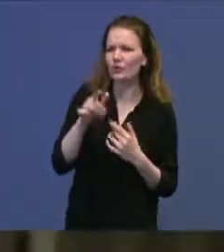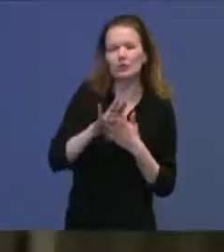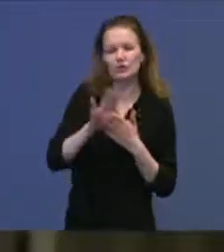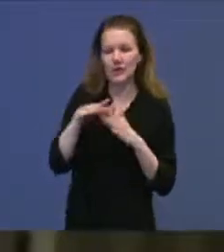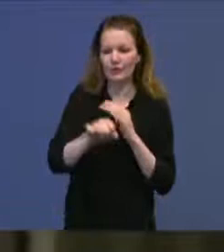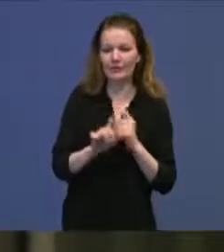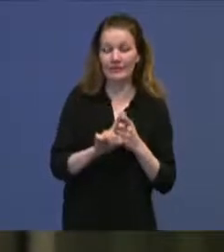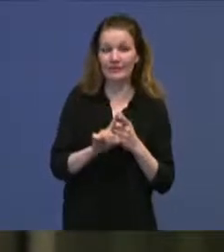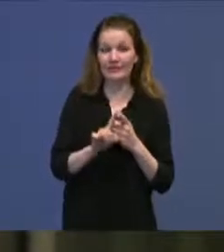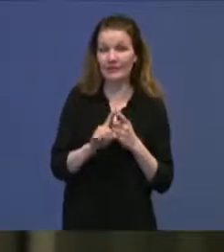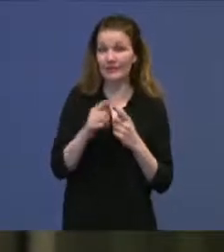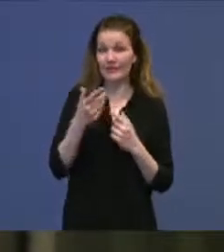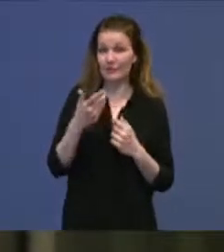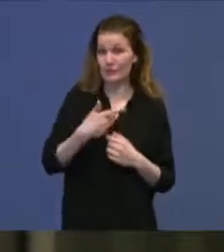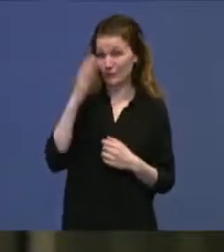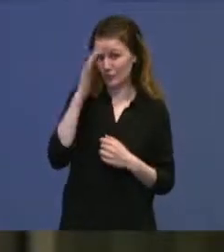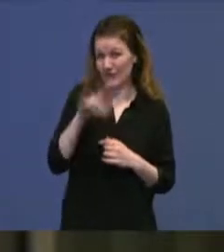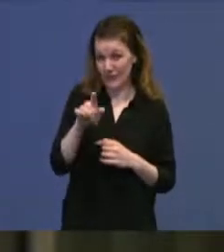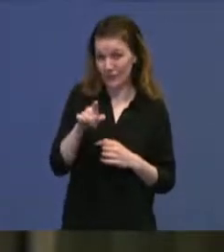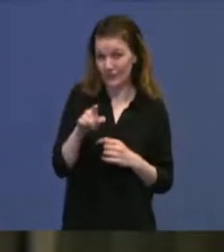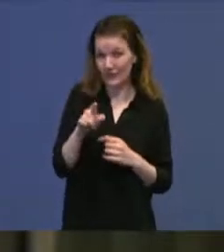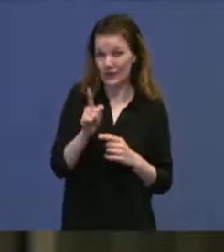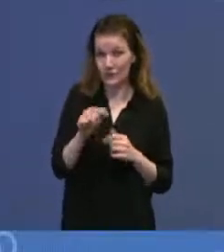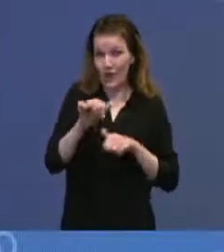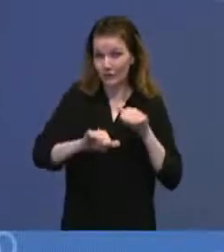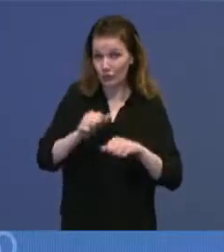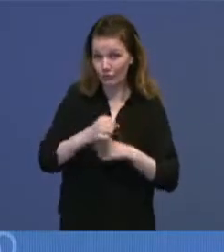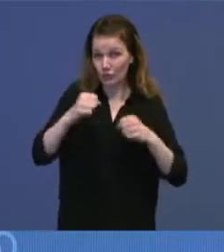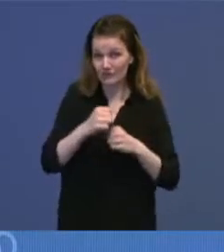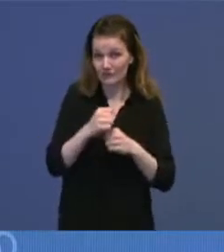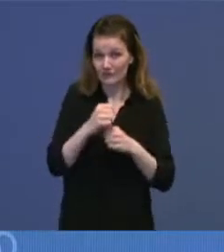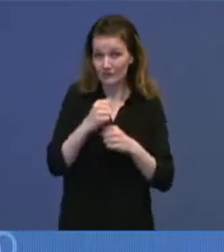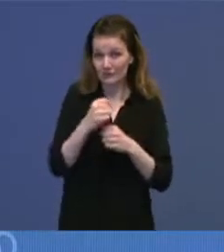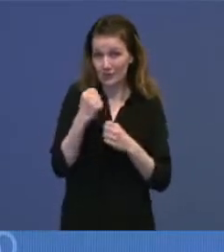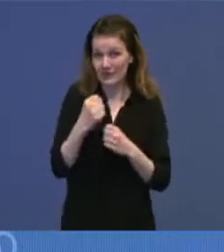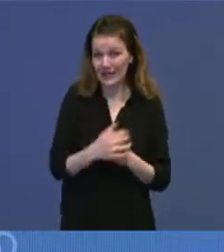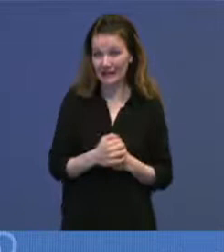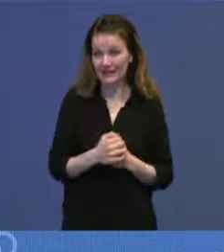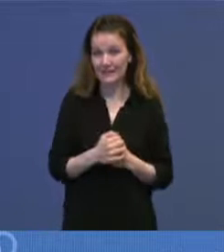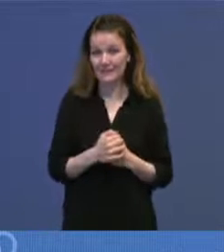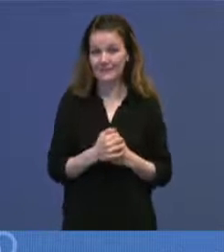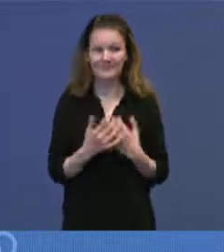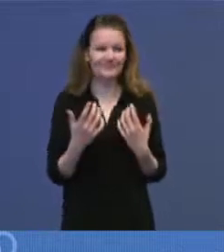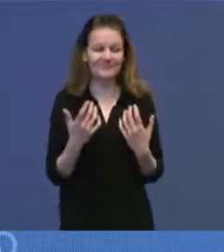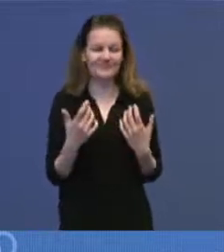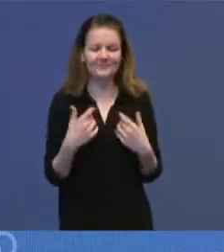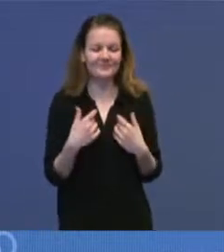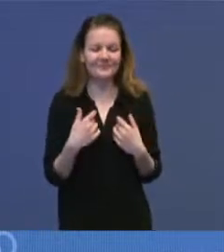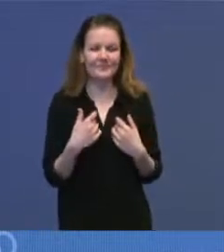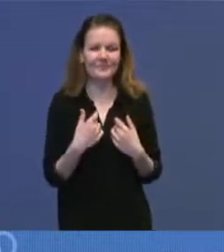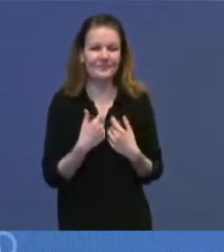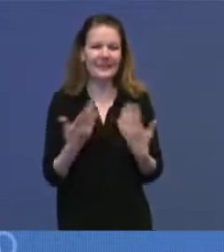Hvor bekymret er du for det på det nåværende tidspunkt, altså atomtrusselen? Nei, det er ingen grunn til å